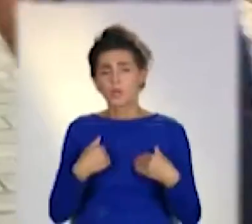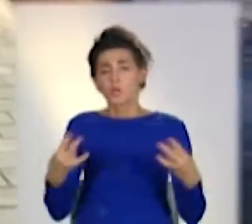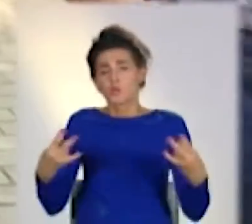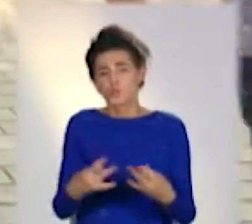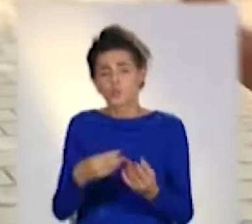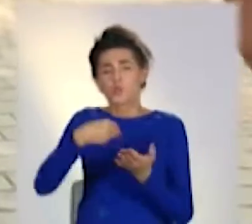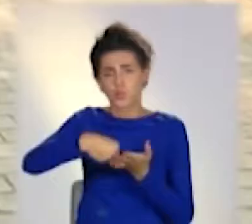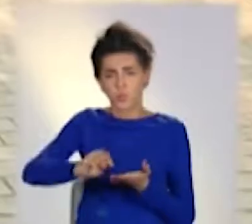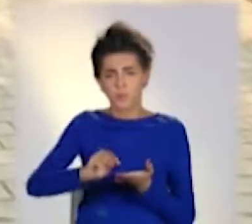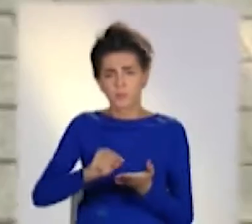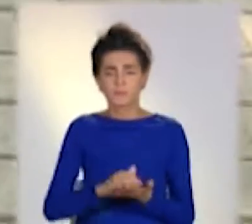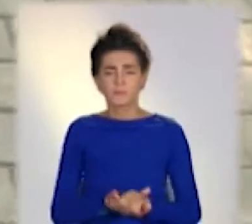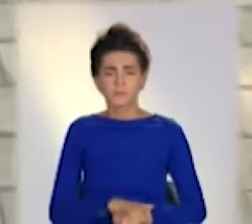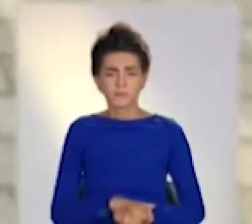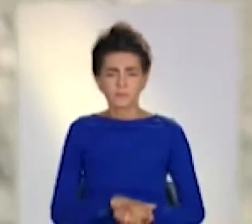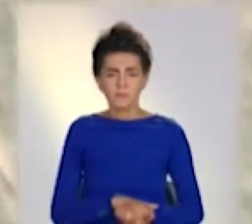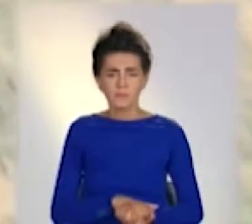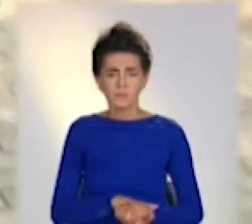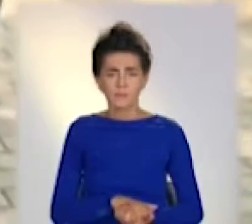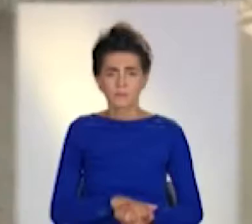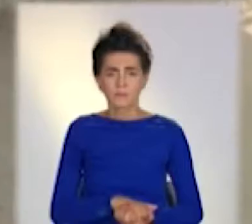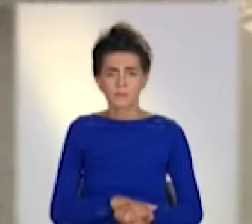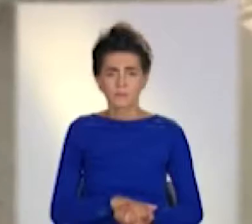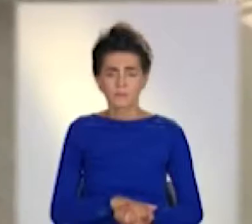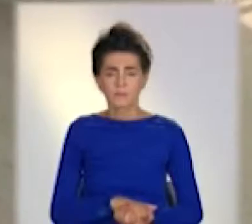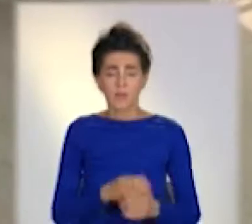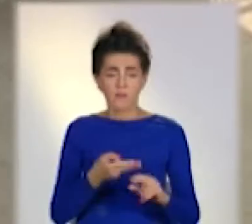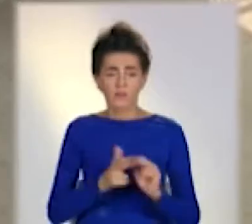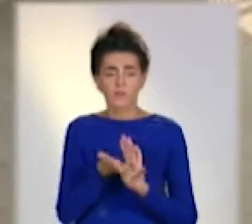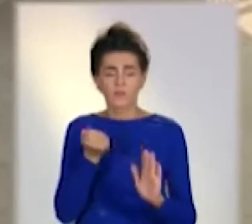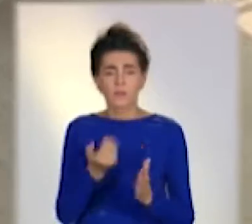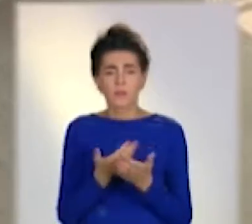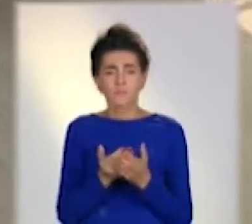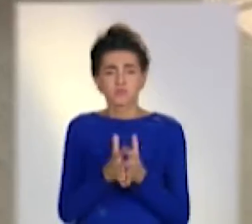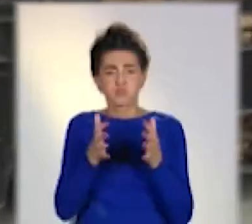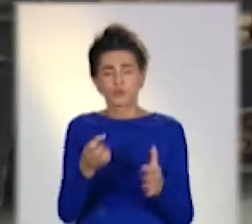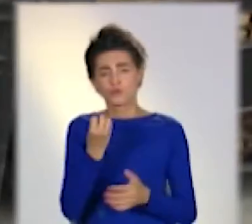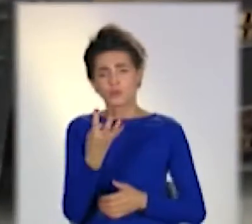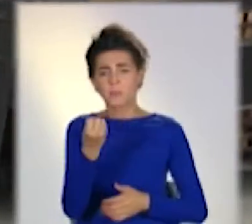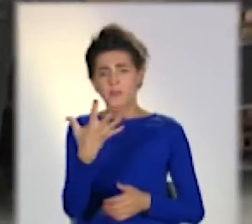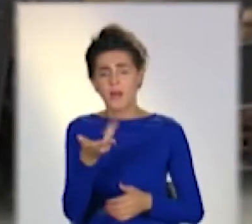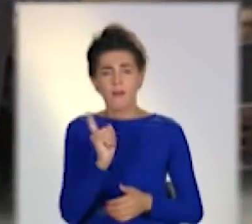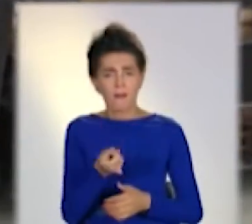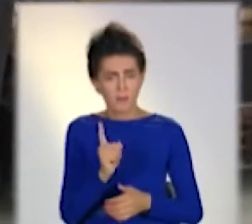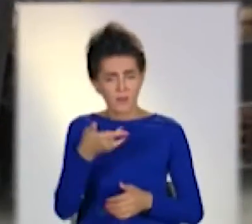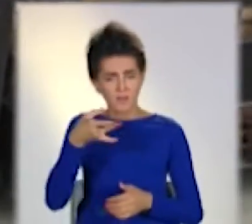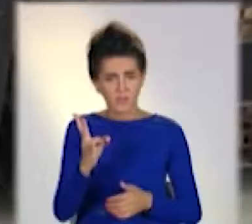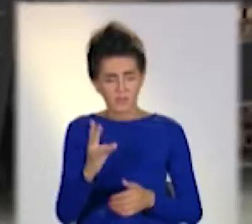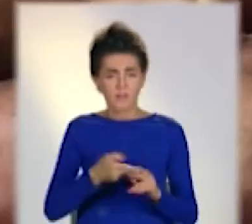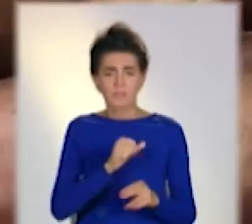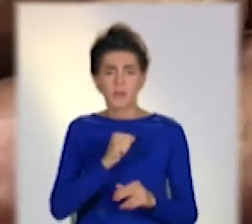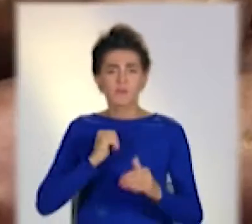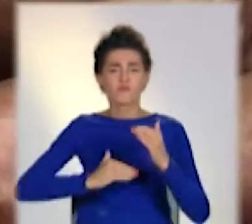ми купимо. От взяли. Крупна бараболя коштує 14-15 гривень за кілограм. Це